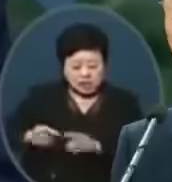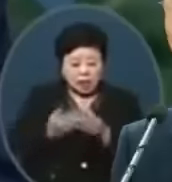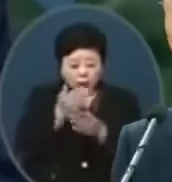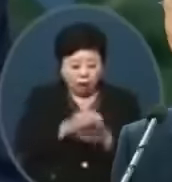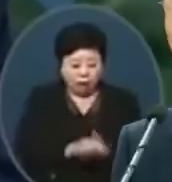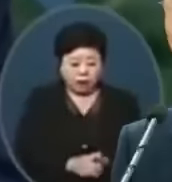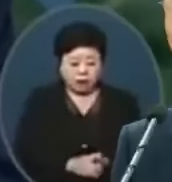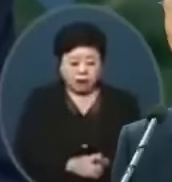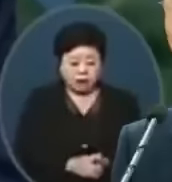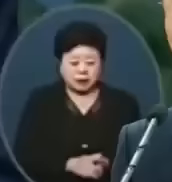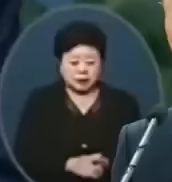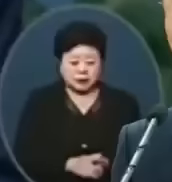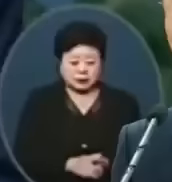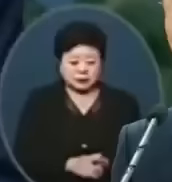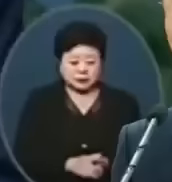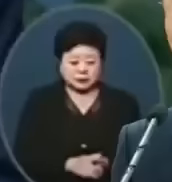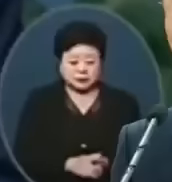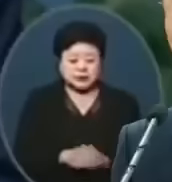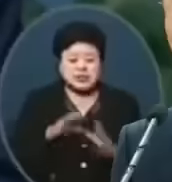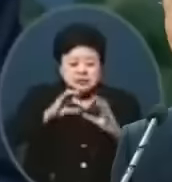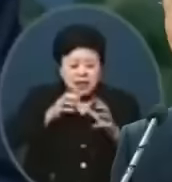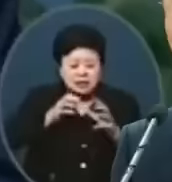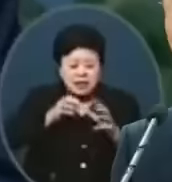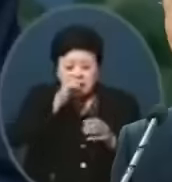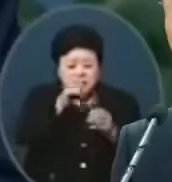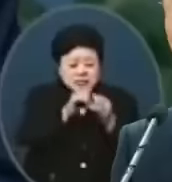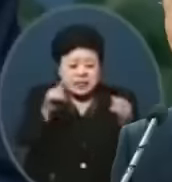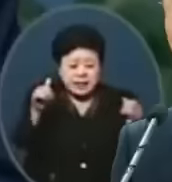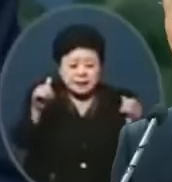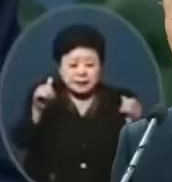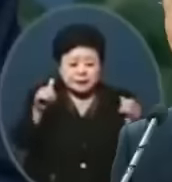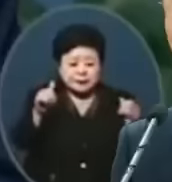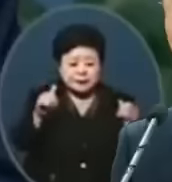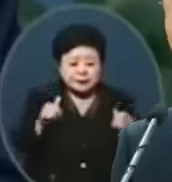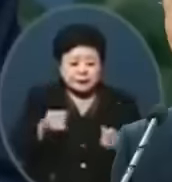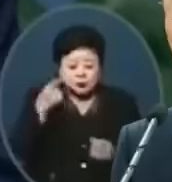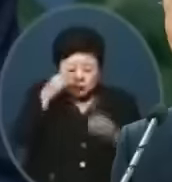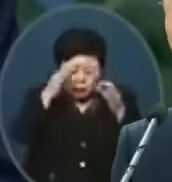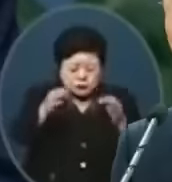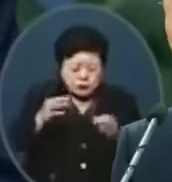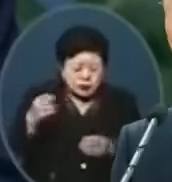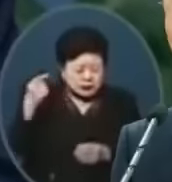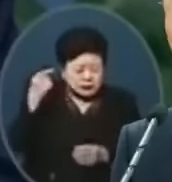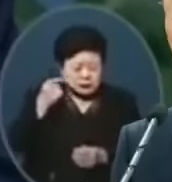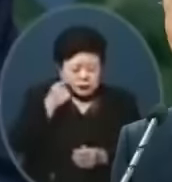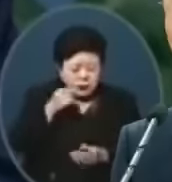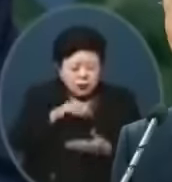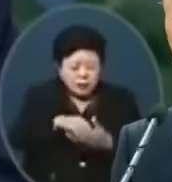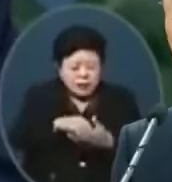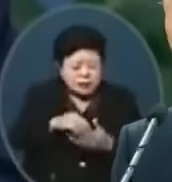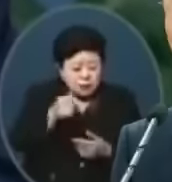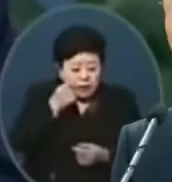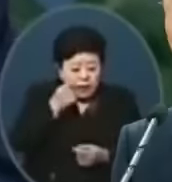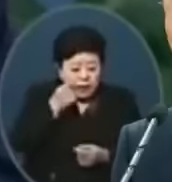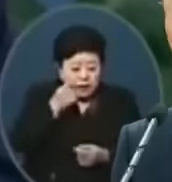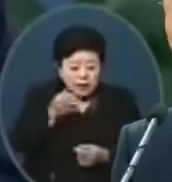발생시키죠. 그러나 이 세상에 있는 사람들이 눈으로 보지 못하고 귀로 듣지 못하고 손으로 만지보지